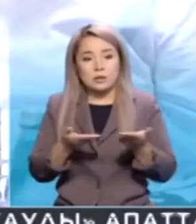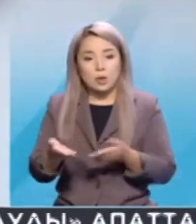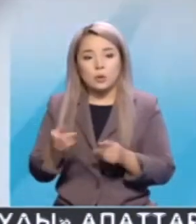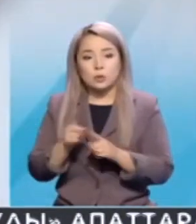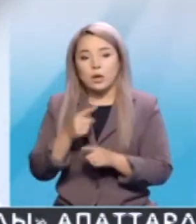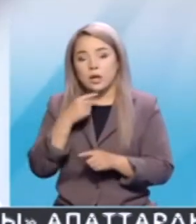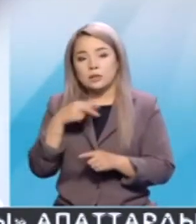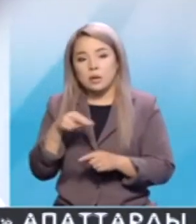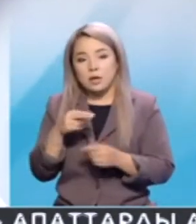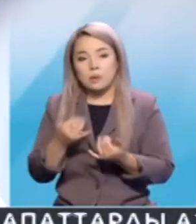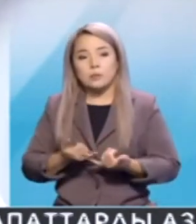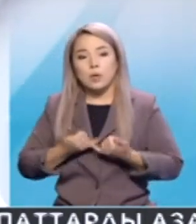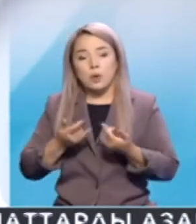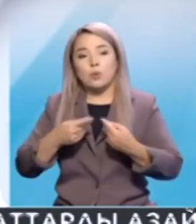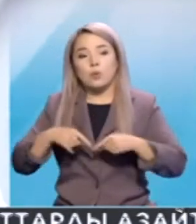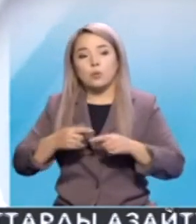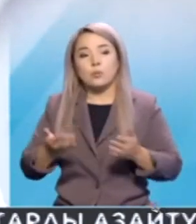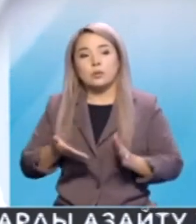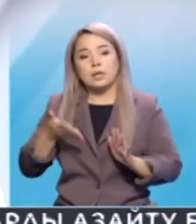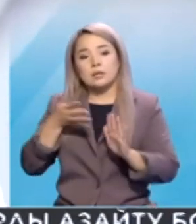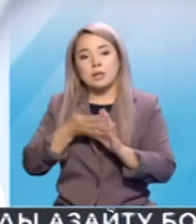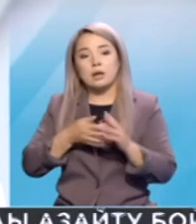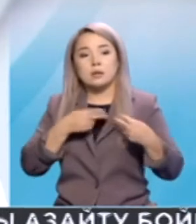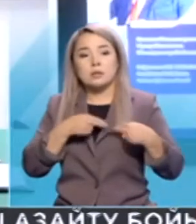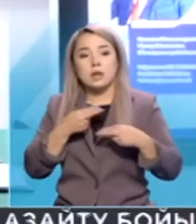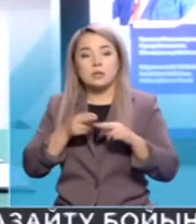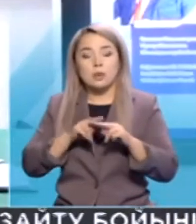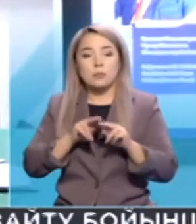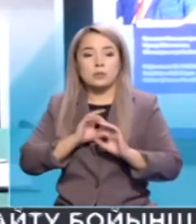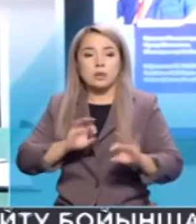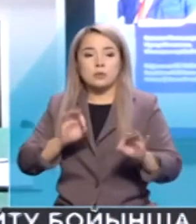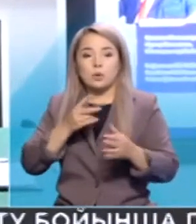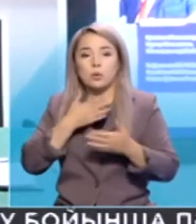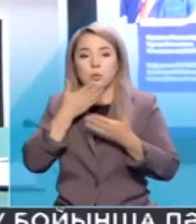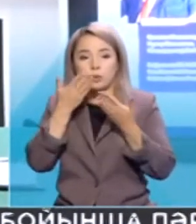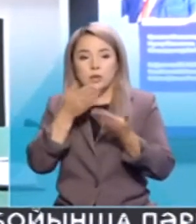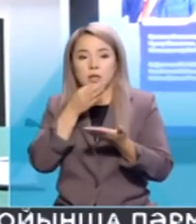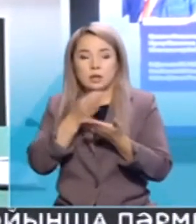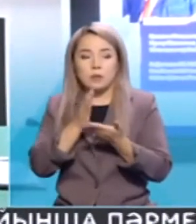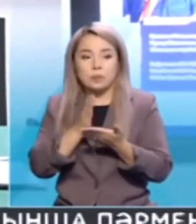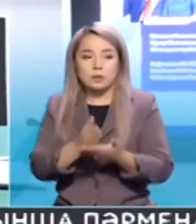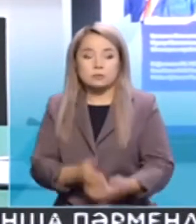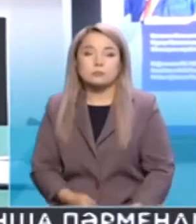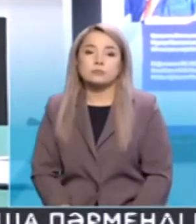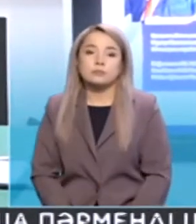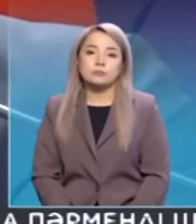төл әдебиетіміз бен қоғам өміріне сіңірген еңбегі туралы баяндамалар оқылды.